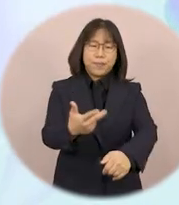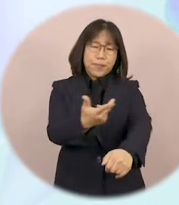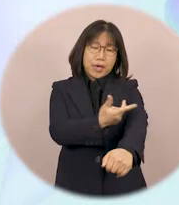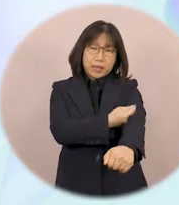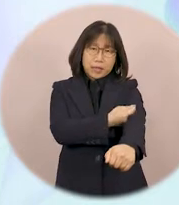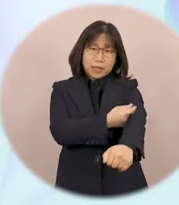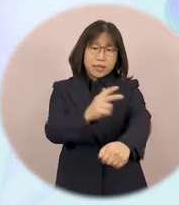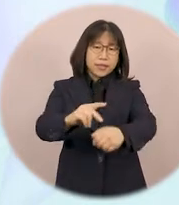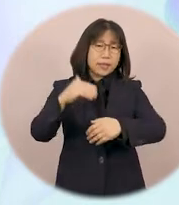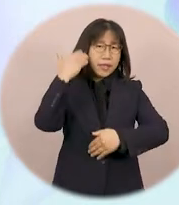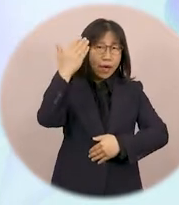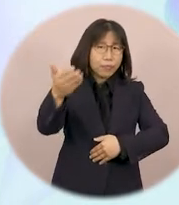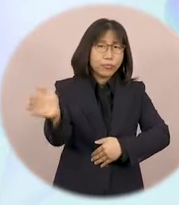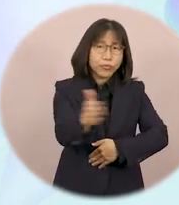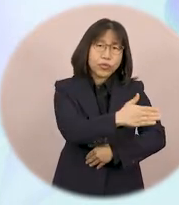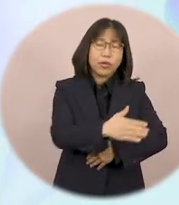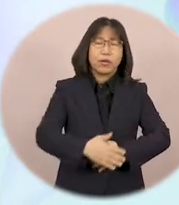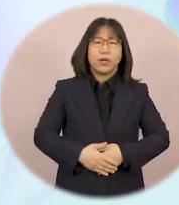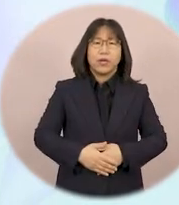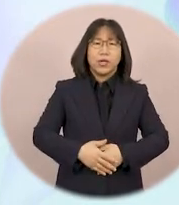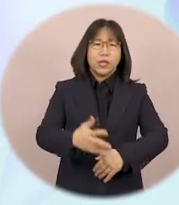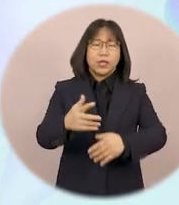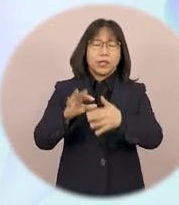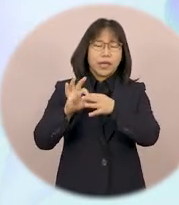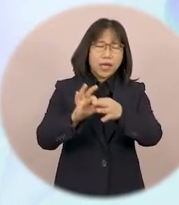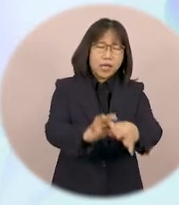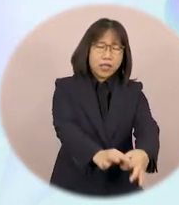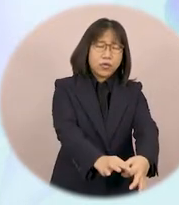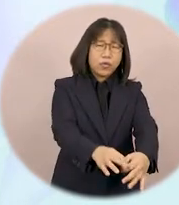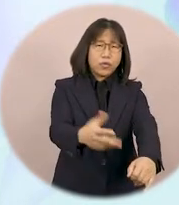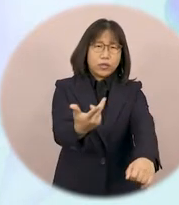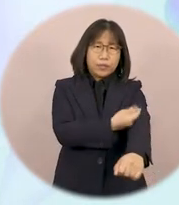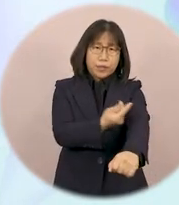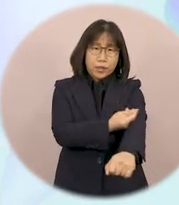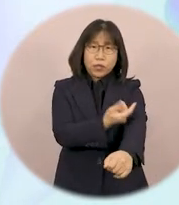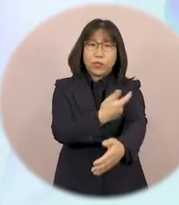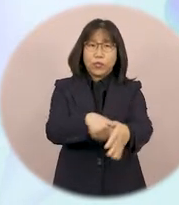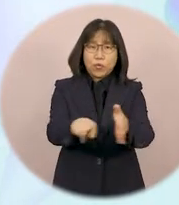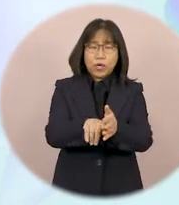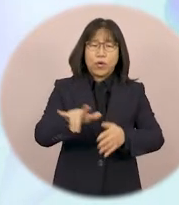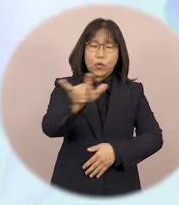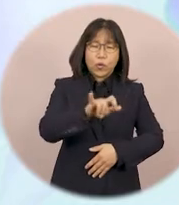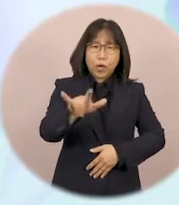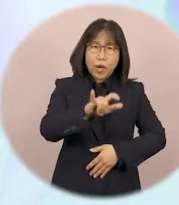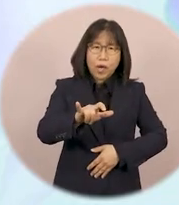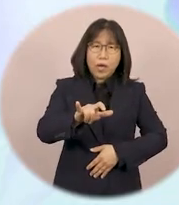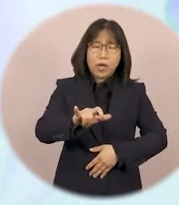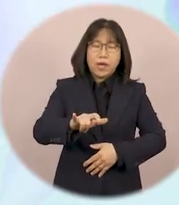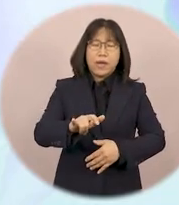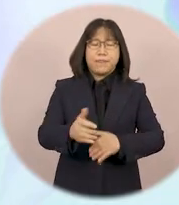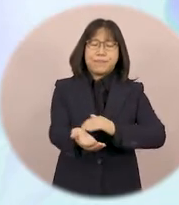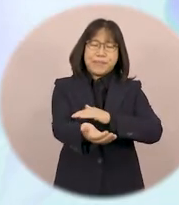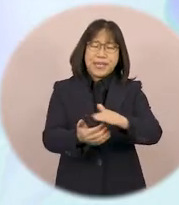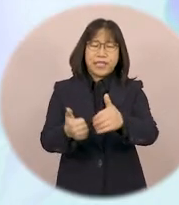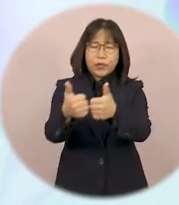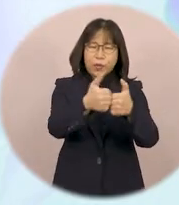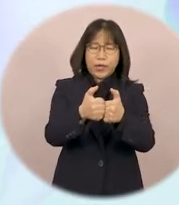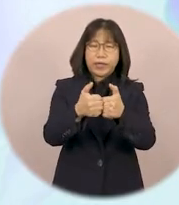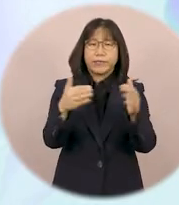다음달 부터 순차적으로 이루어지는 예방접종 준비를 위해 코론 알고 백신 예방접종 대책회의를